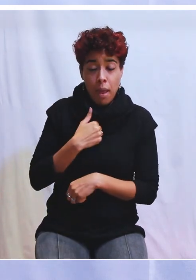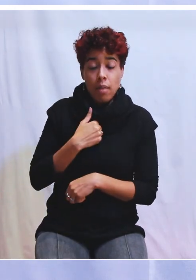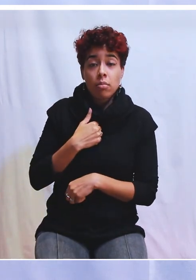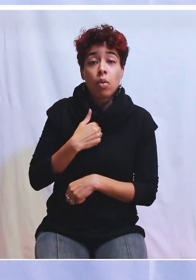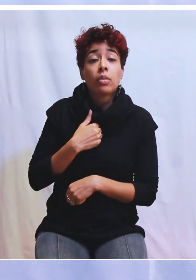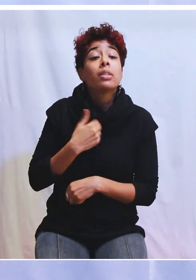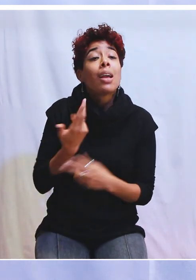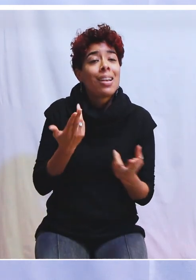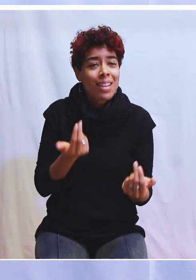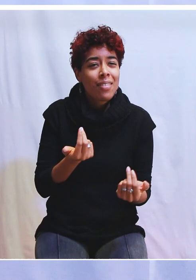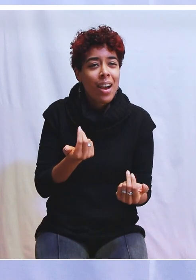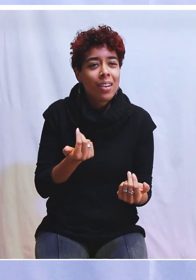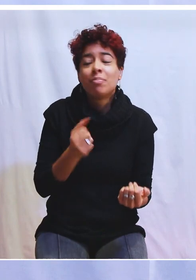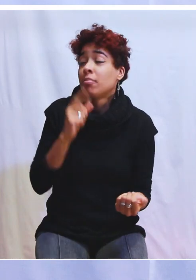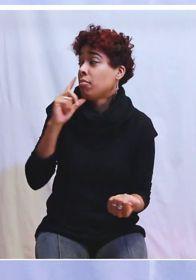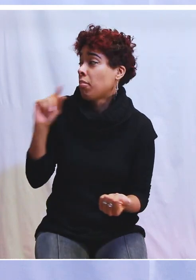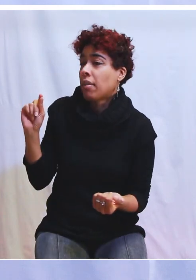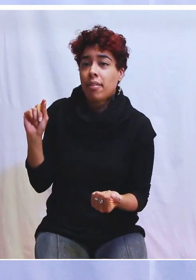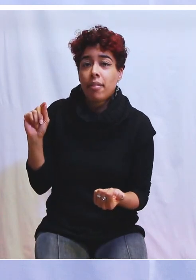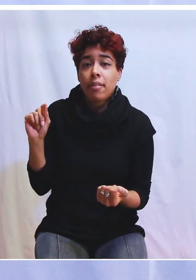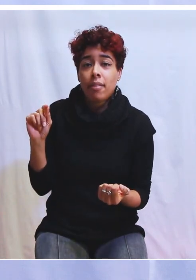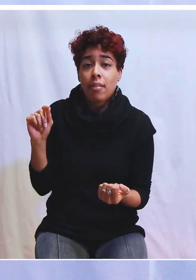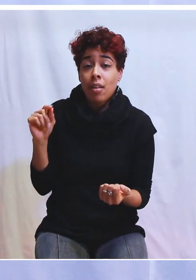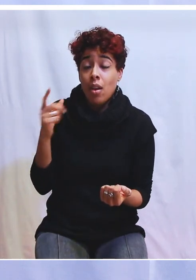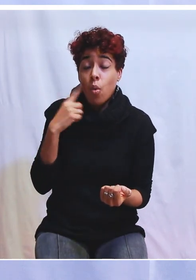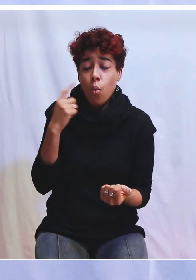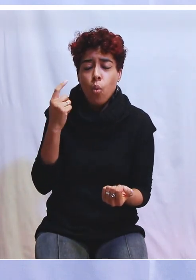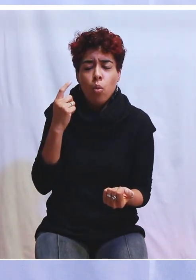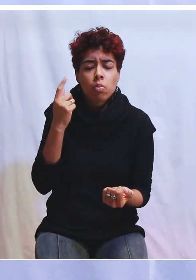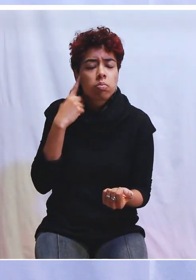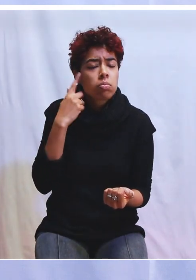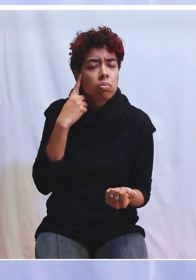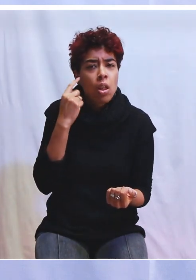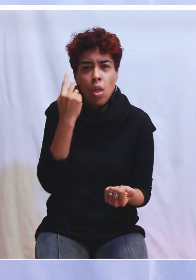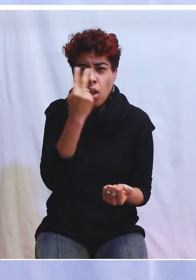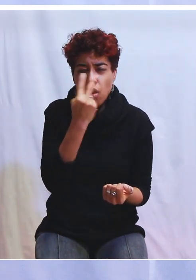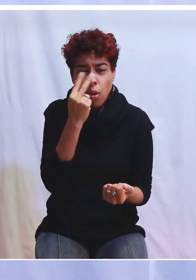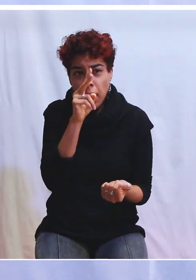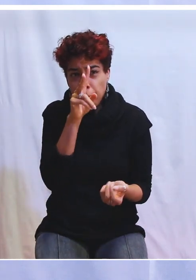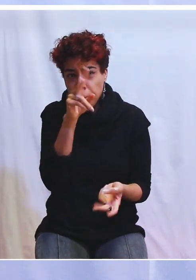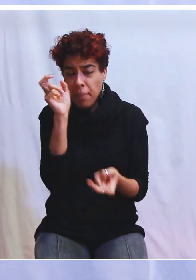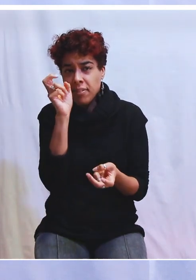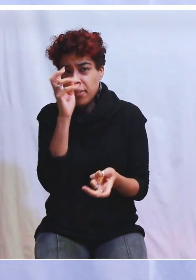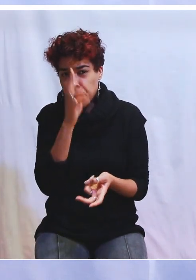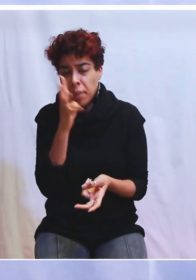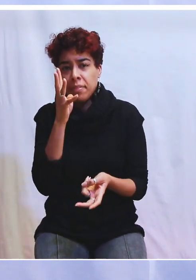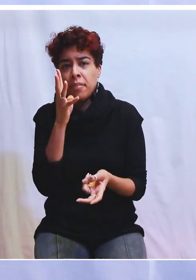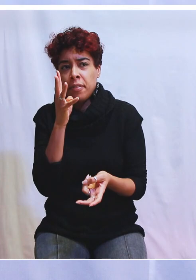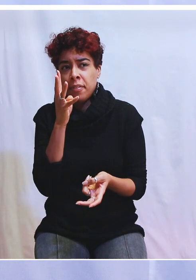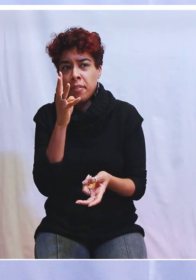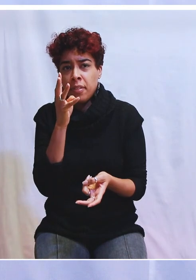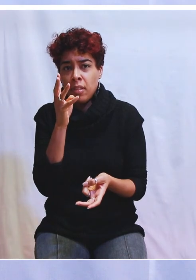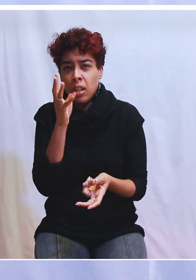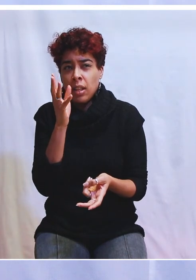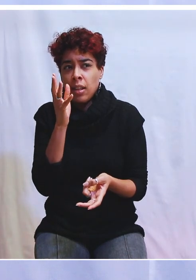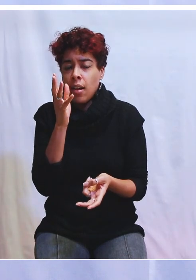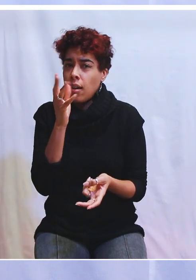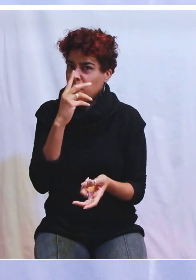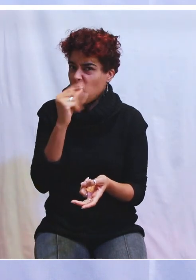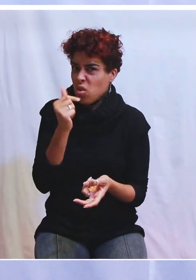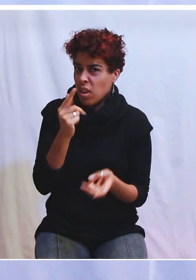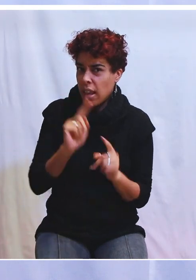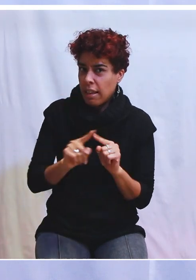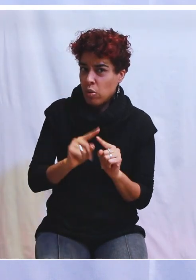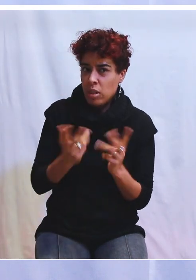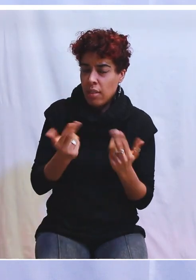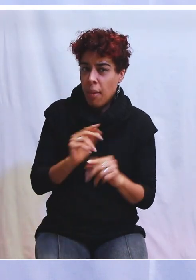on n'écoute pas la réponse de l'autre, ou on ne détecte pas peut-être dans le regard simplement de l'autre, parce qu'il y a aussi le visuel qui fonctionne au